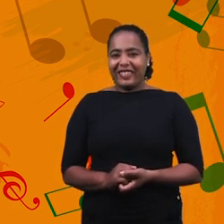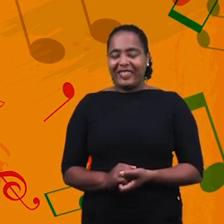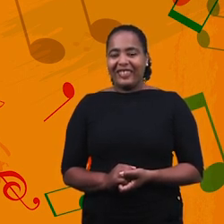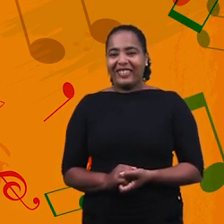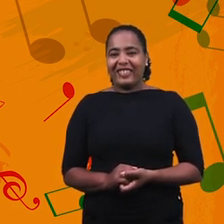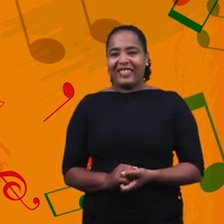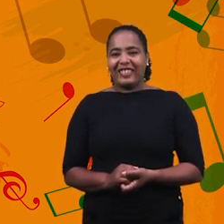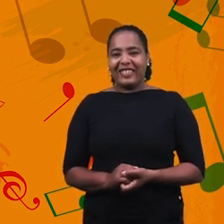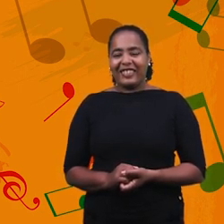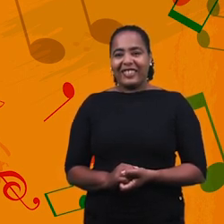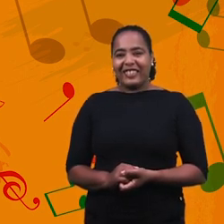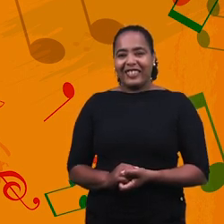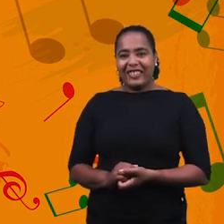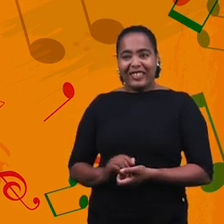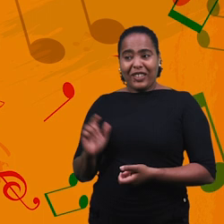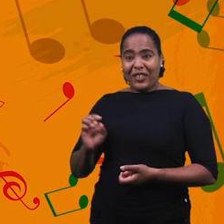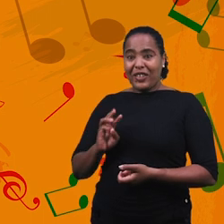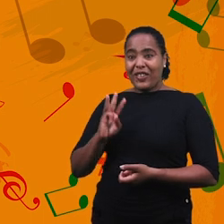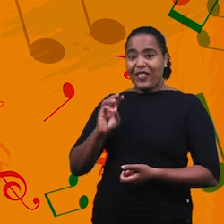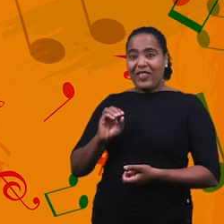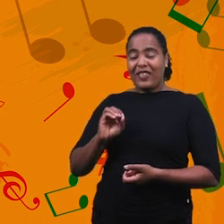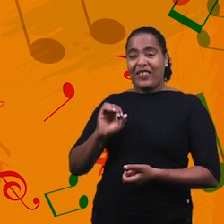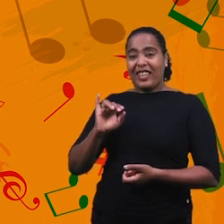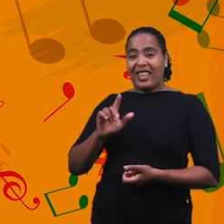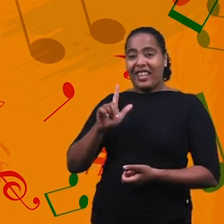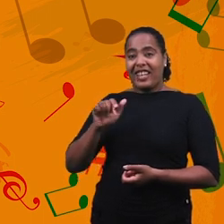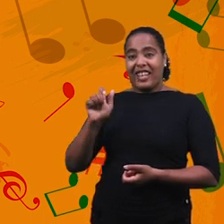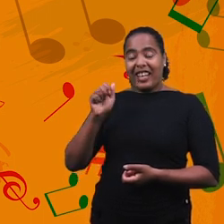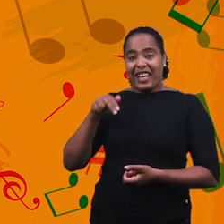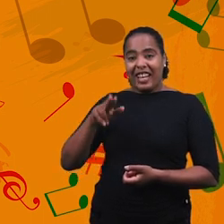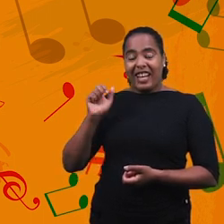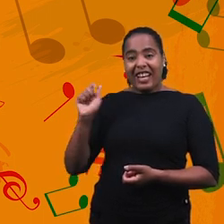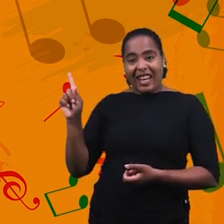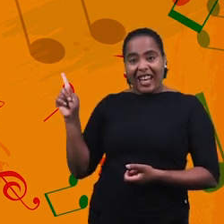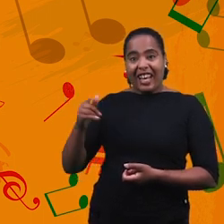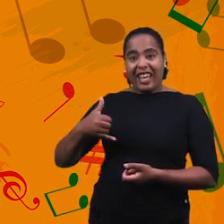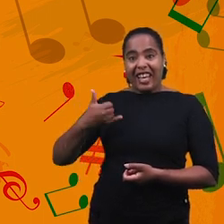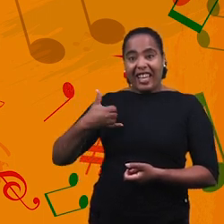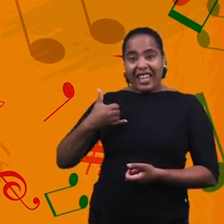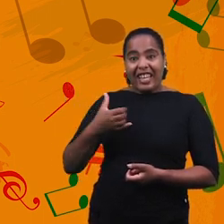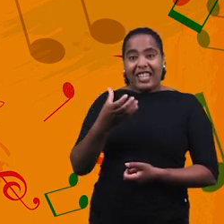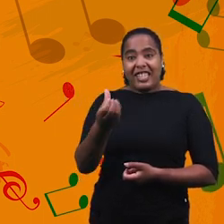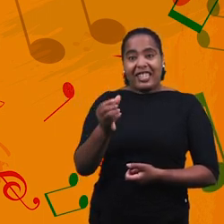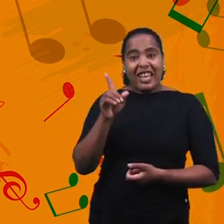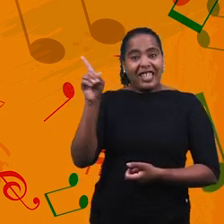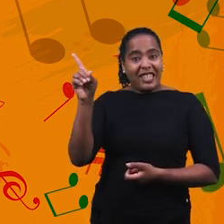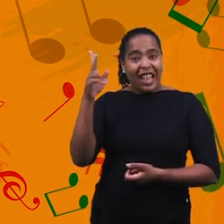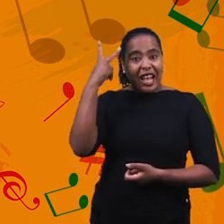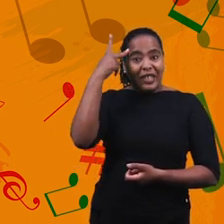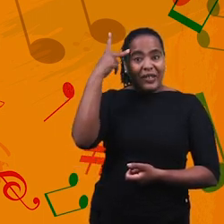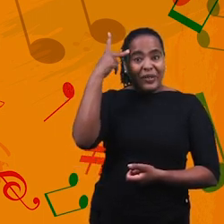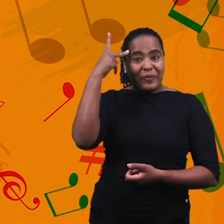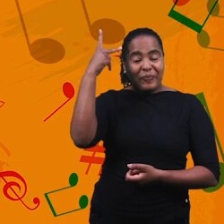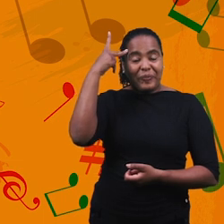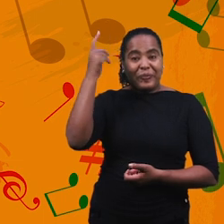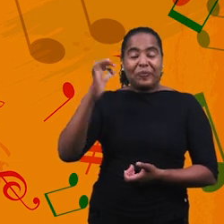Olivia a 6 ans. Elle est de Ribeirão Preto, São Paulo. Ribeirão Preto, São Paulo.